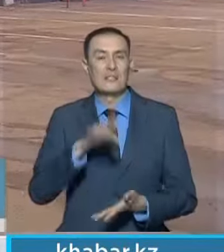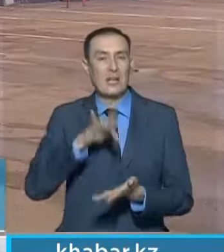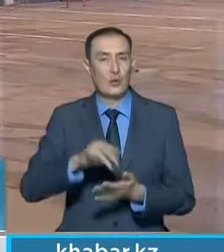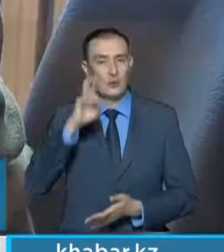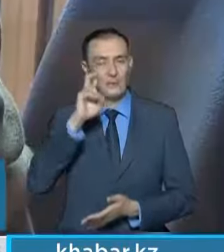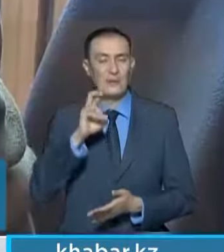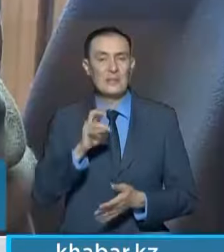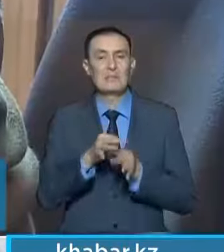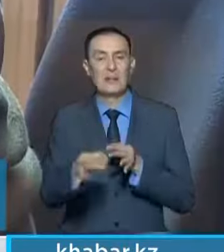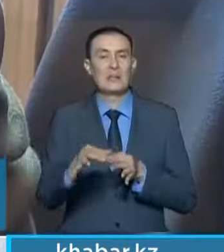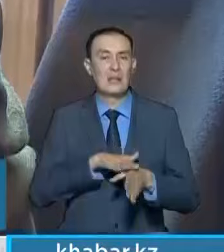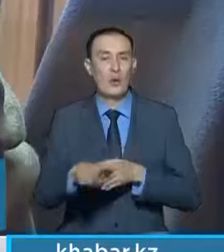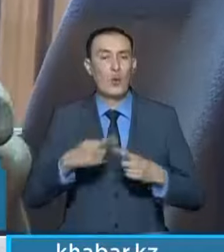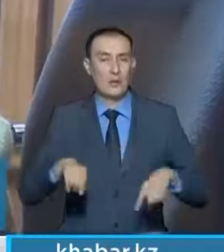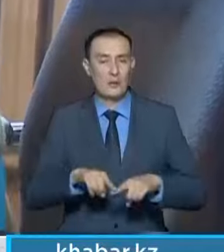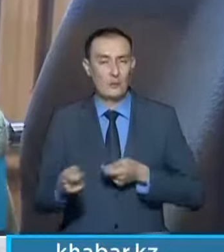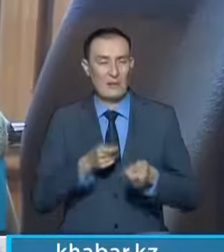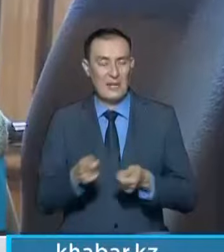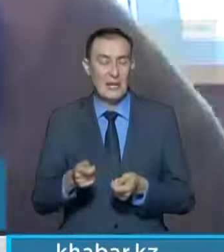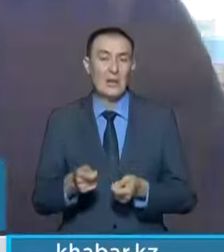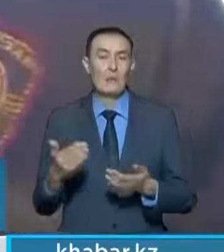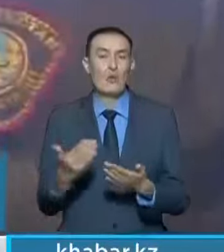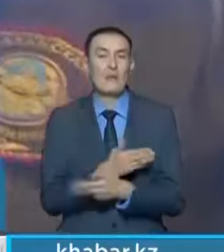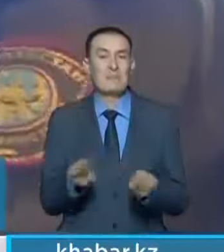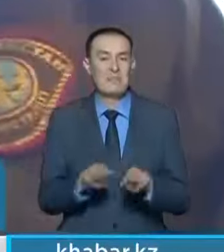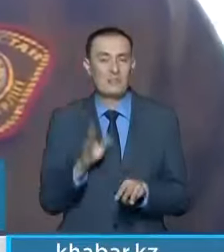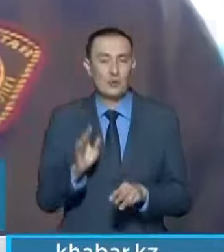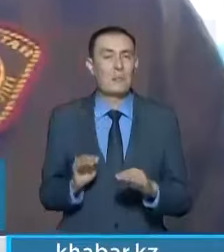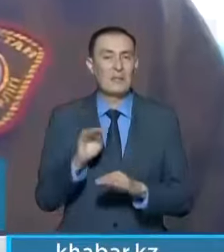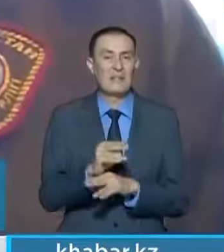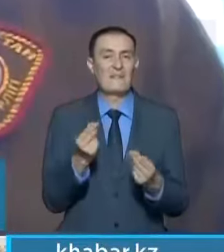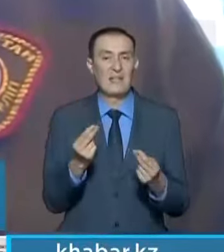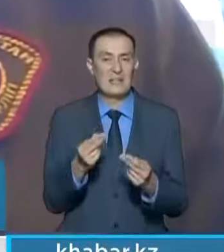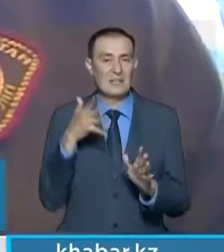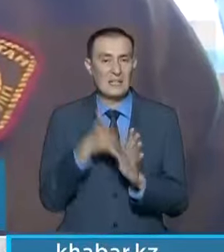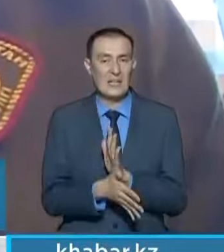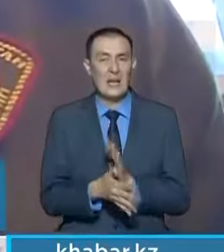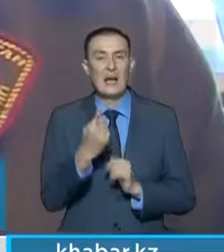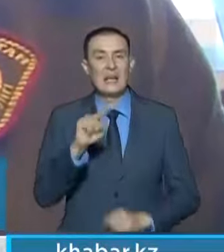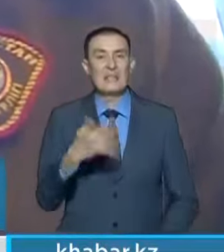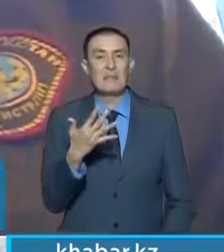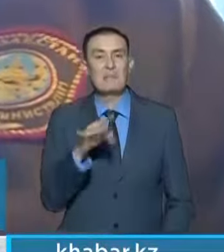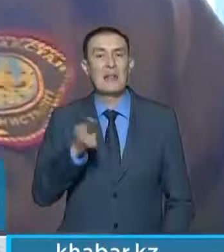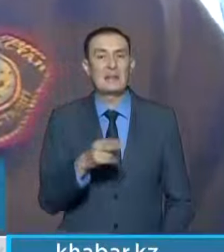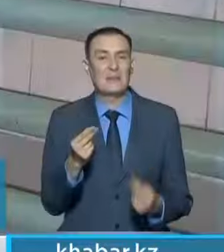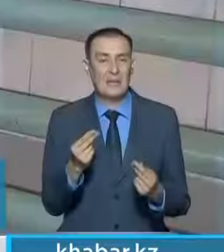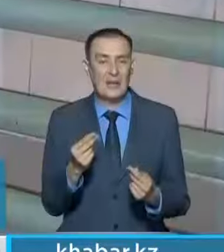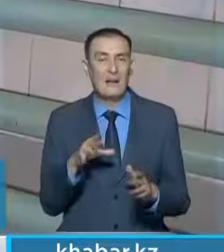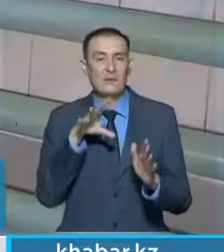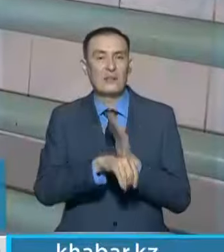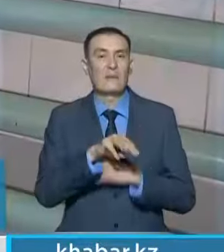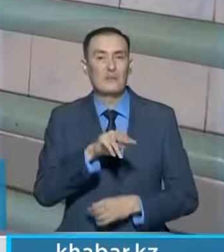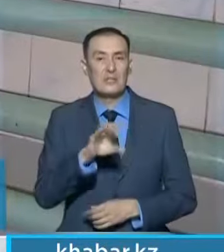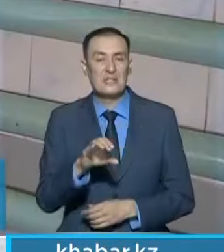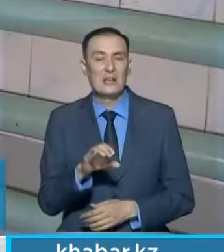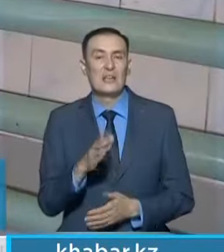государственных и местных исполнительных органов. При этом новое ведомство потребует дополнительных финансовых затрат 1,5 миллиарда тенге. В состав